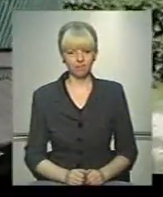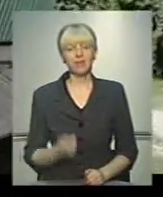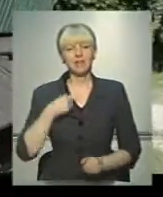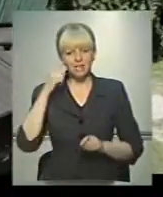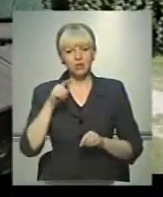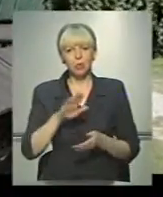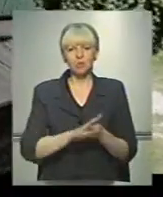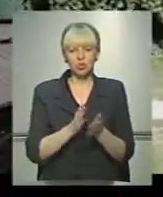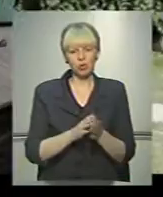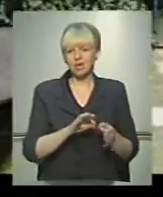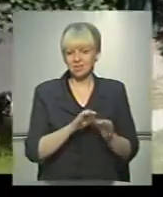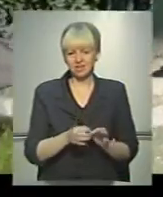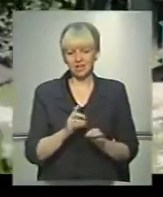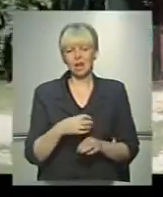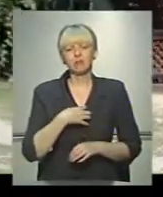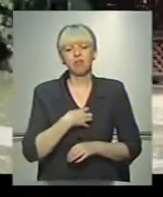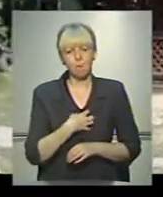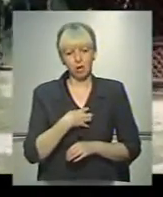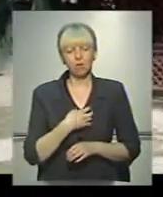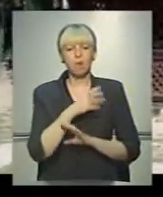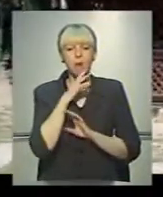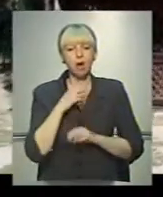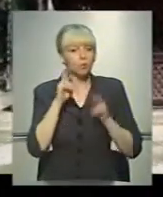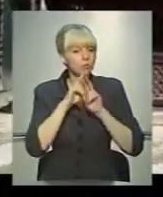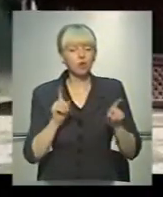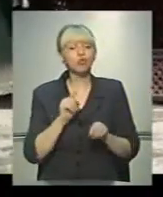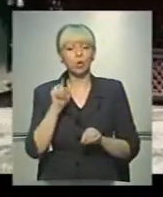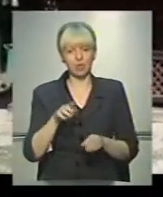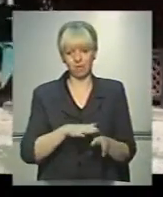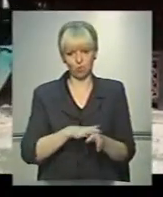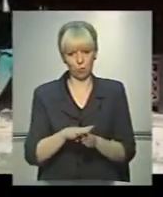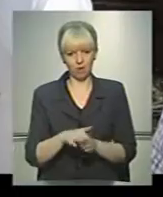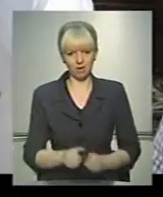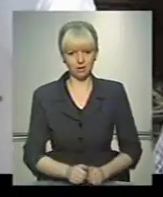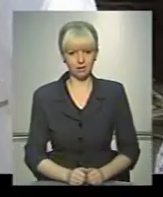що там ситуація складна і драматична, але багато не знають, що там відбувається.